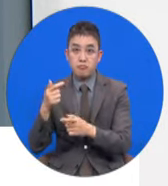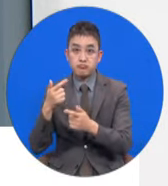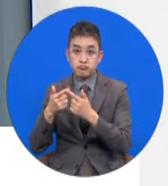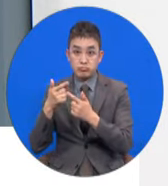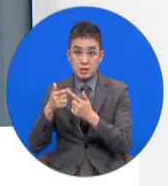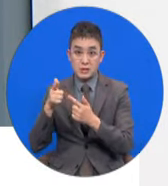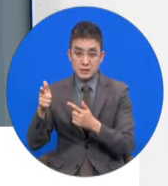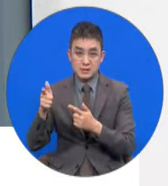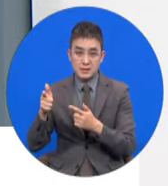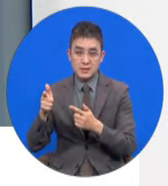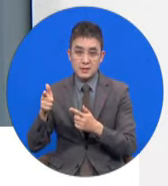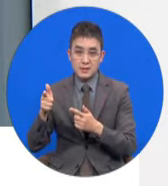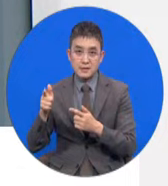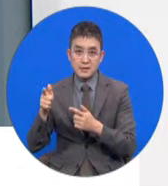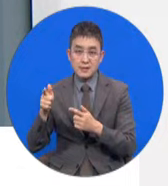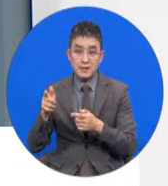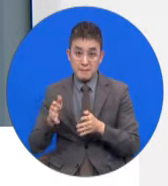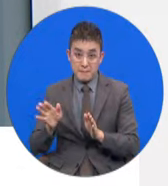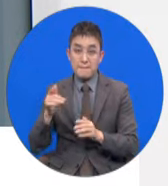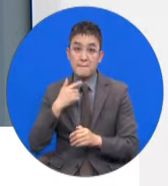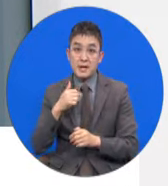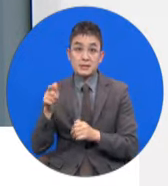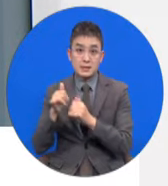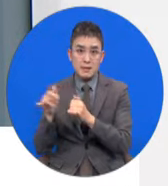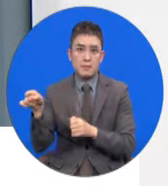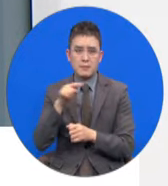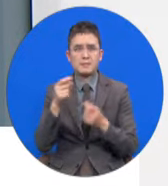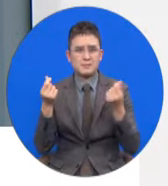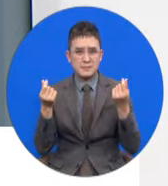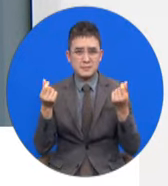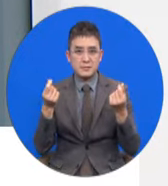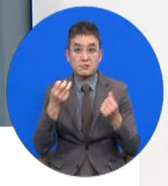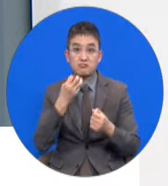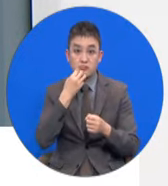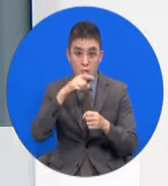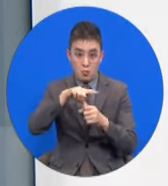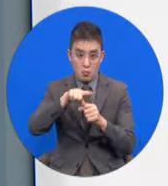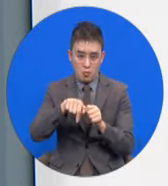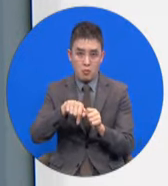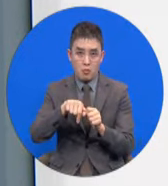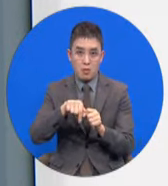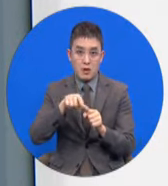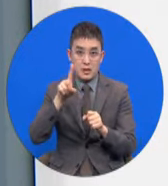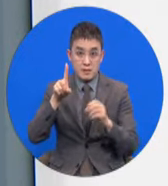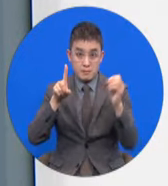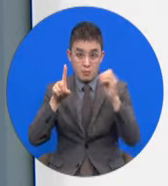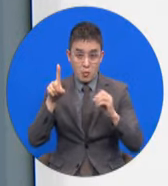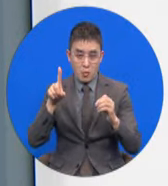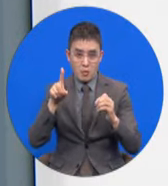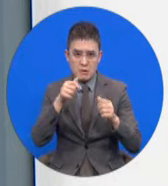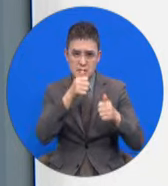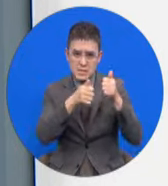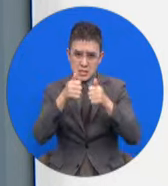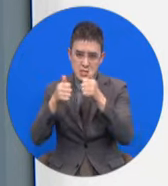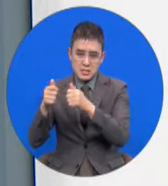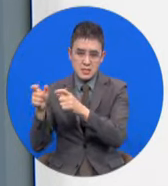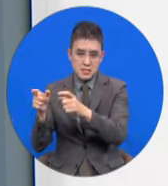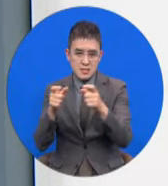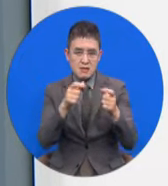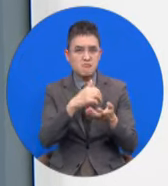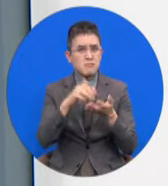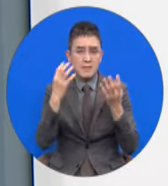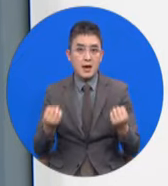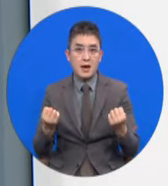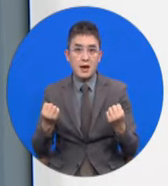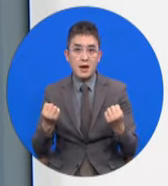그러니까 저것이 결국 서울 수도권에 영향을 미친다. 수도권은 사실 1%로 격전지가 많습니다.